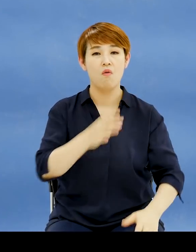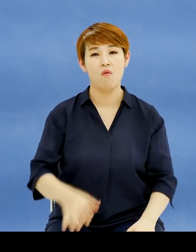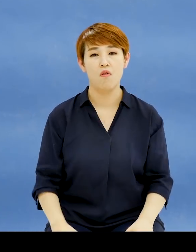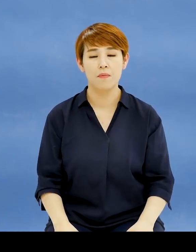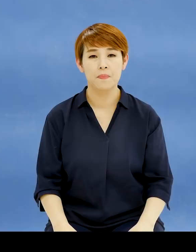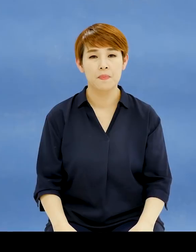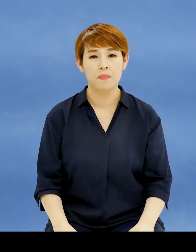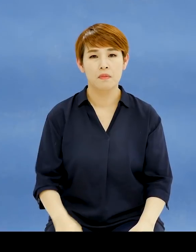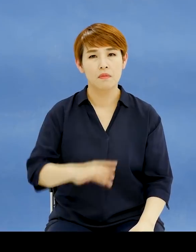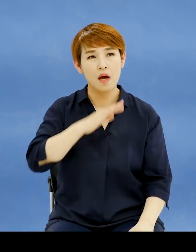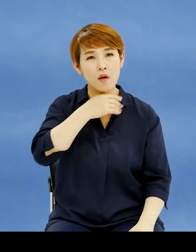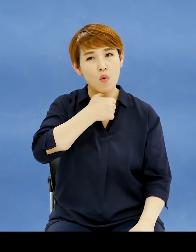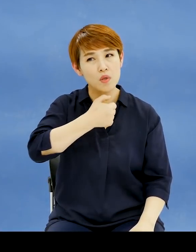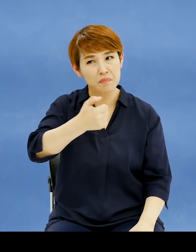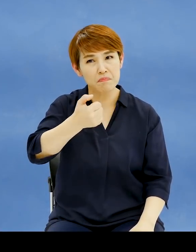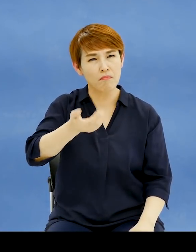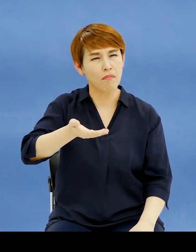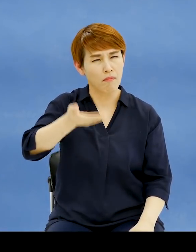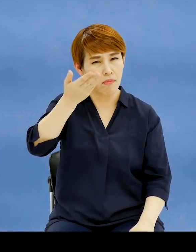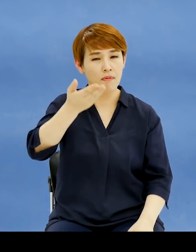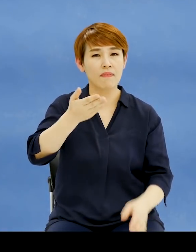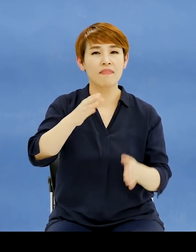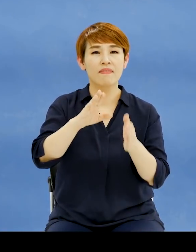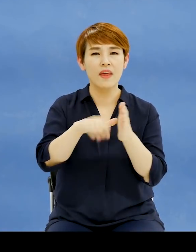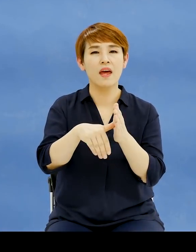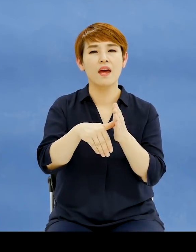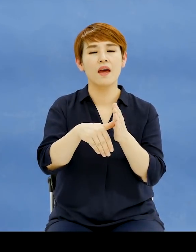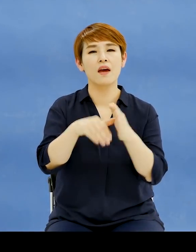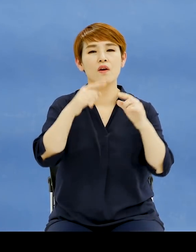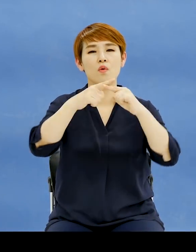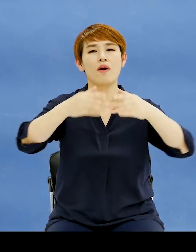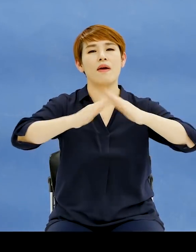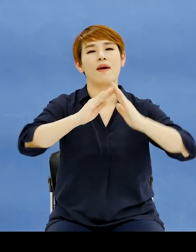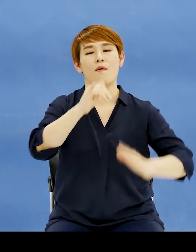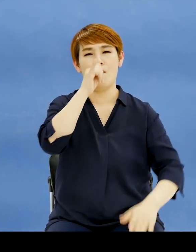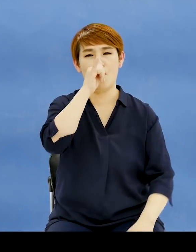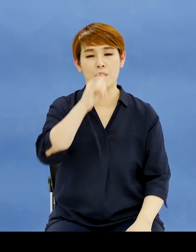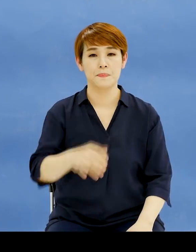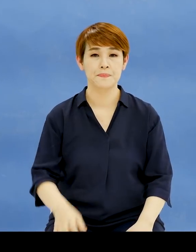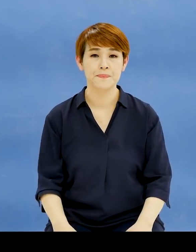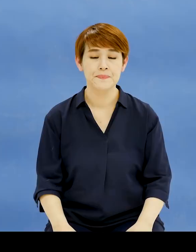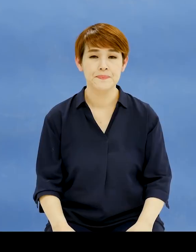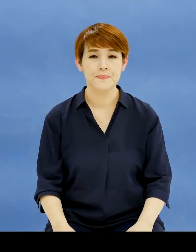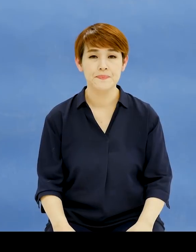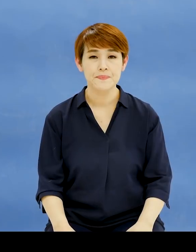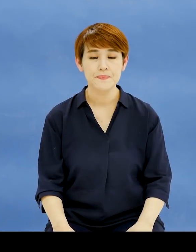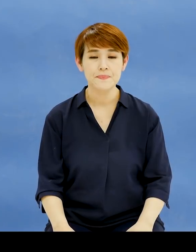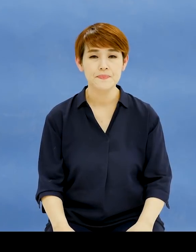네. 재밌네요. 네, 그래서 50 넘어서 개척하셨어요. 아이고 늦게. 예. 네, 그래서